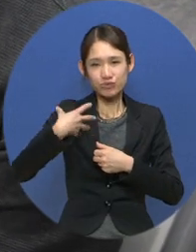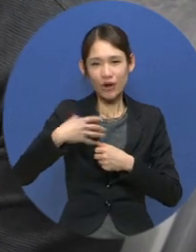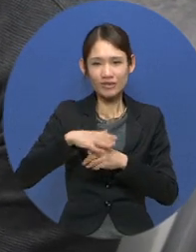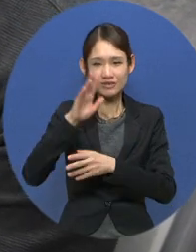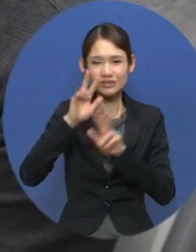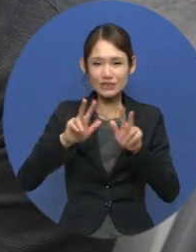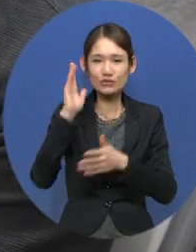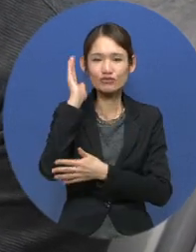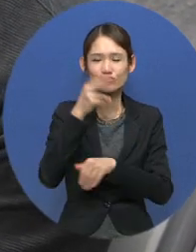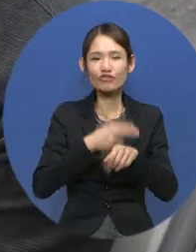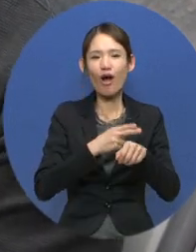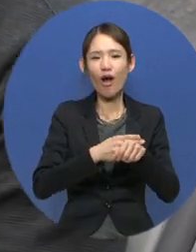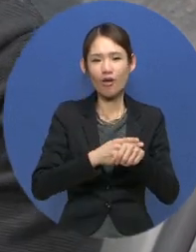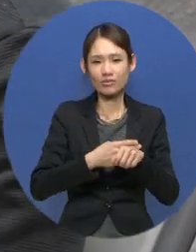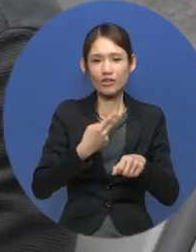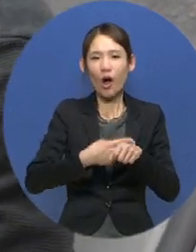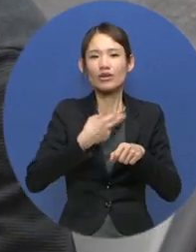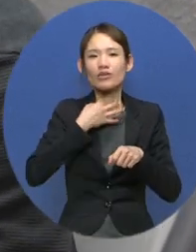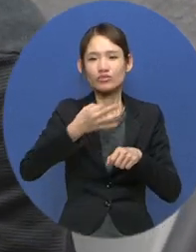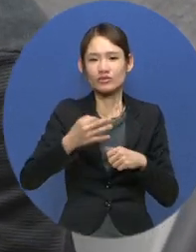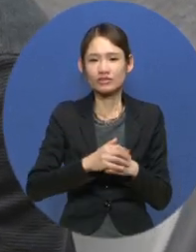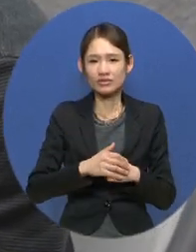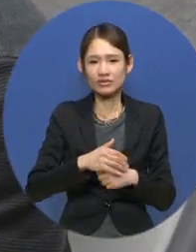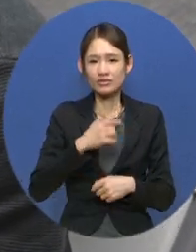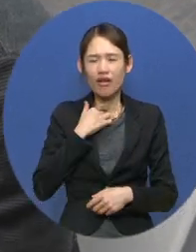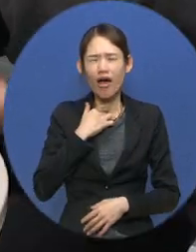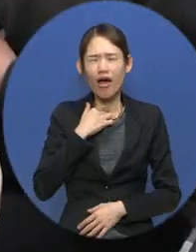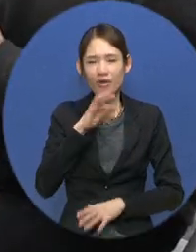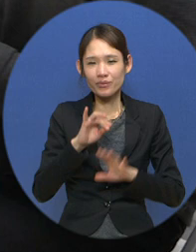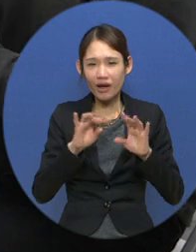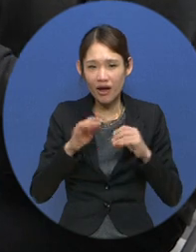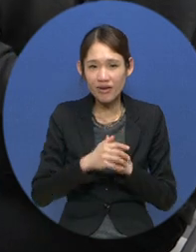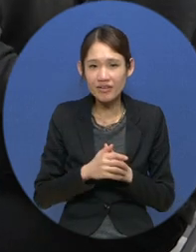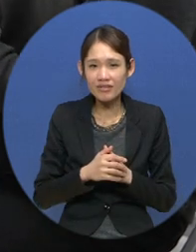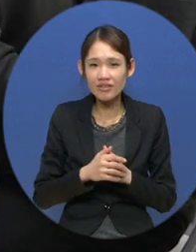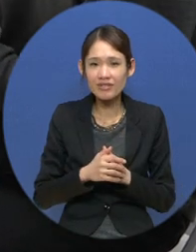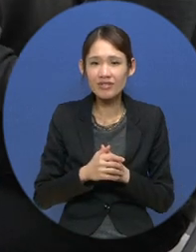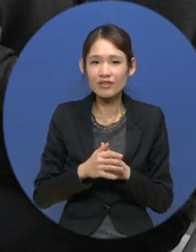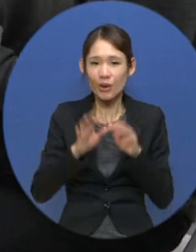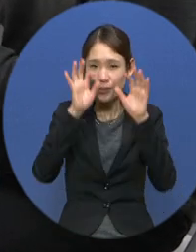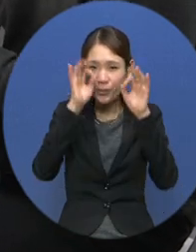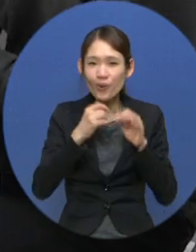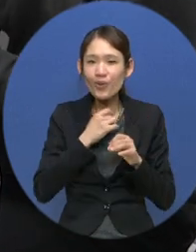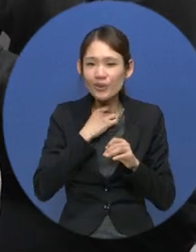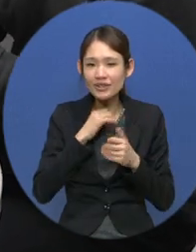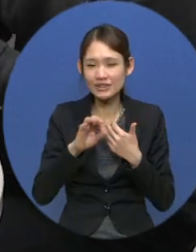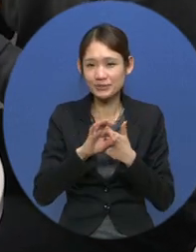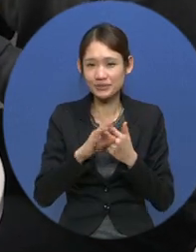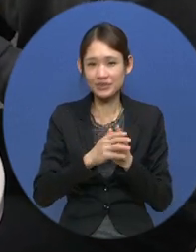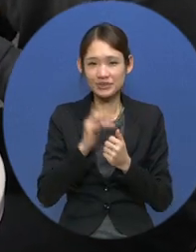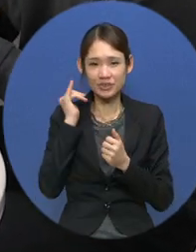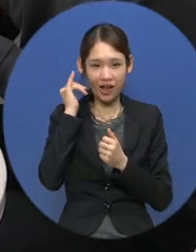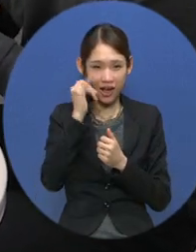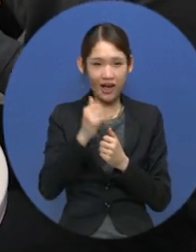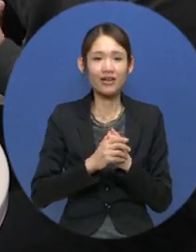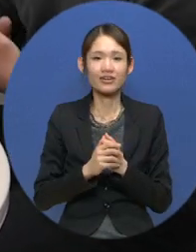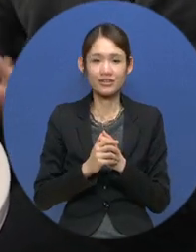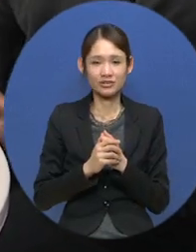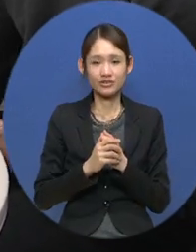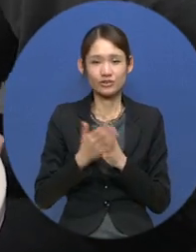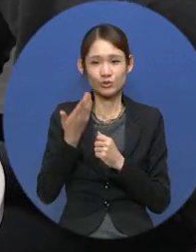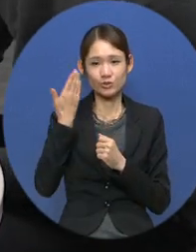수업하면 선생님이라고 해야지. 아예. 모기회입니다. 모기회. 보고 싶으면 여러 회사